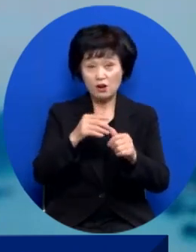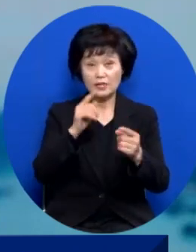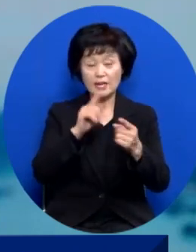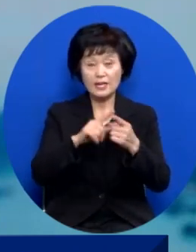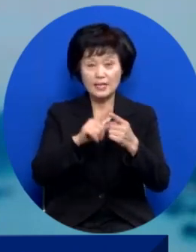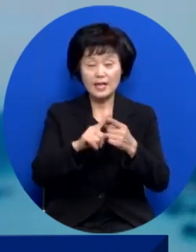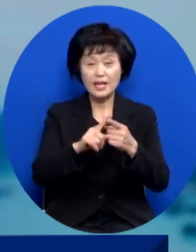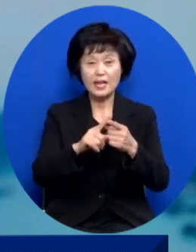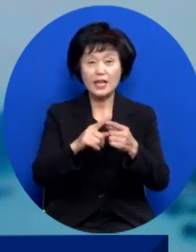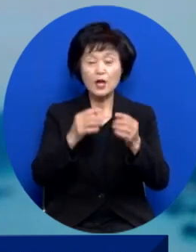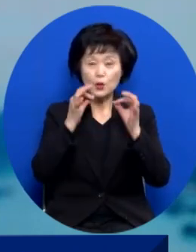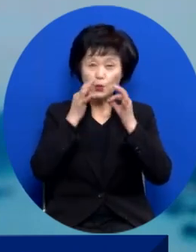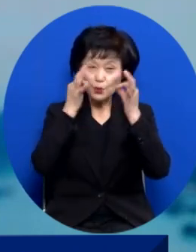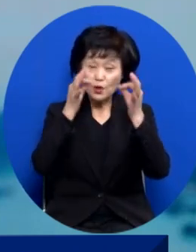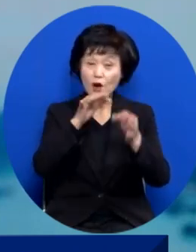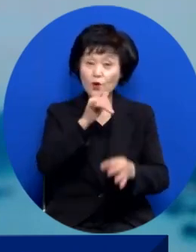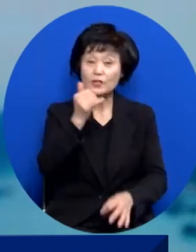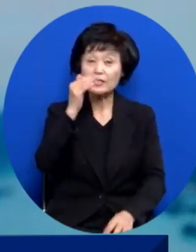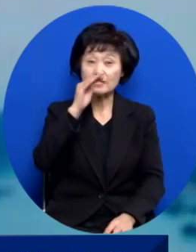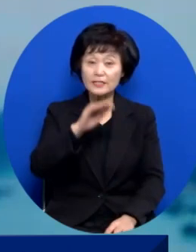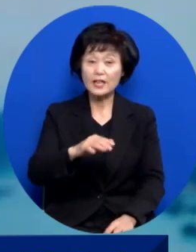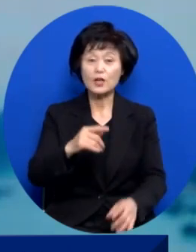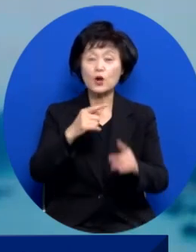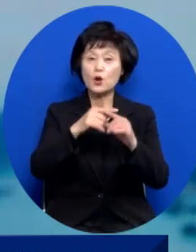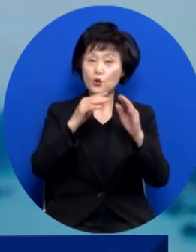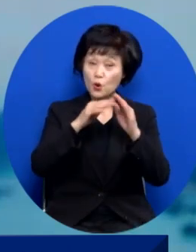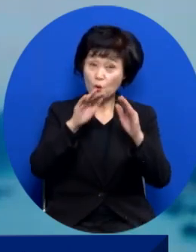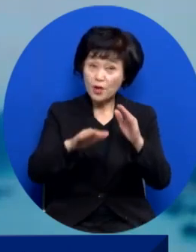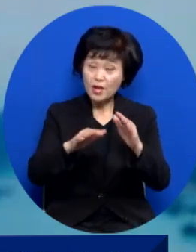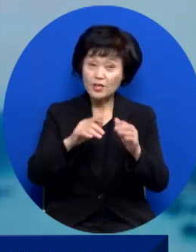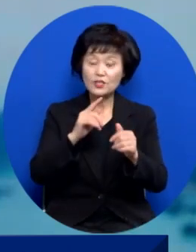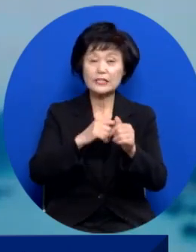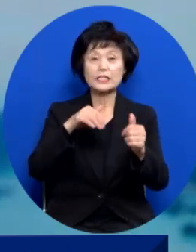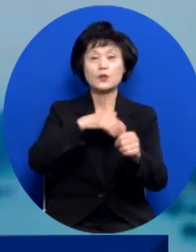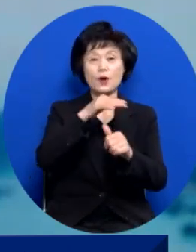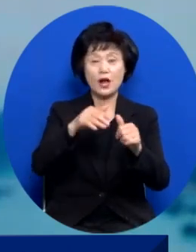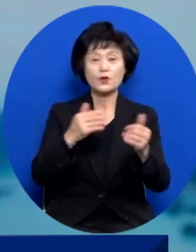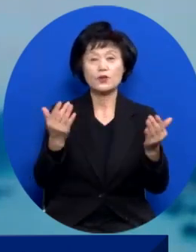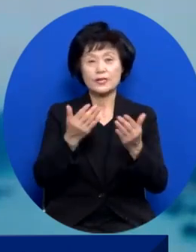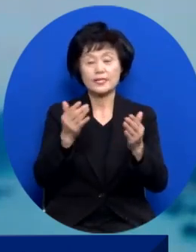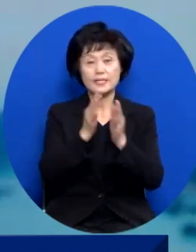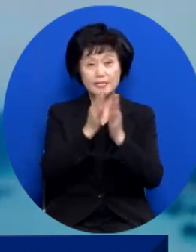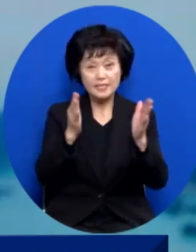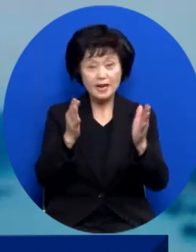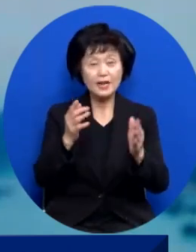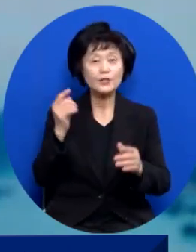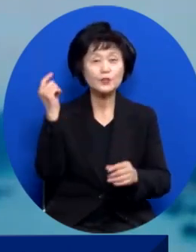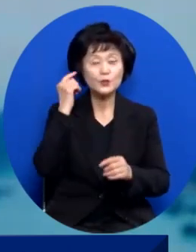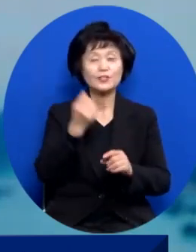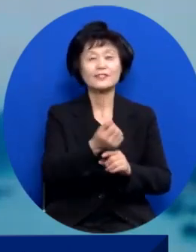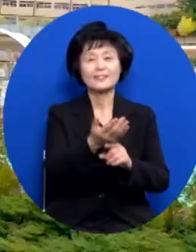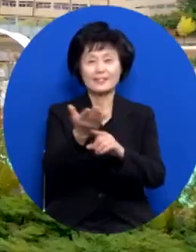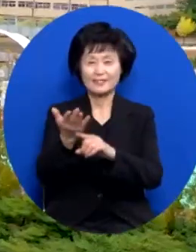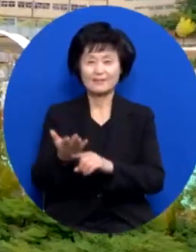지역 교계에서도 지구환경회복을 위한 친환경 사역을 시작했다고 합니다. 신미정 기자가 전해드립니다.